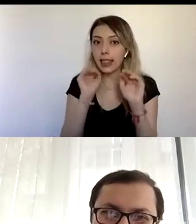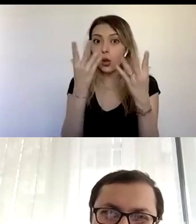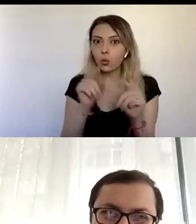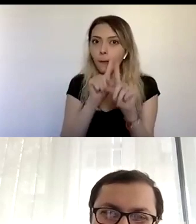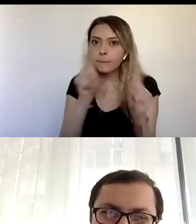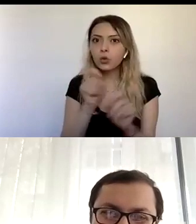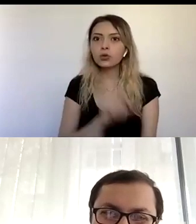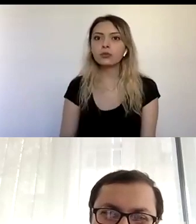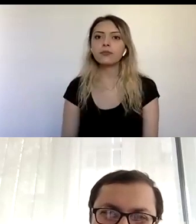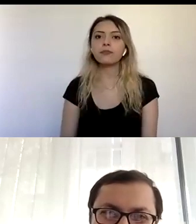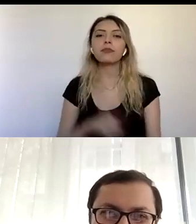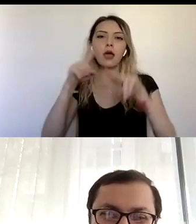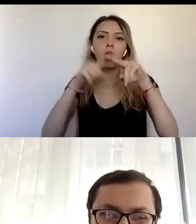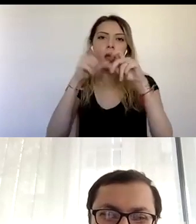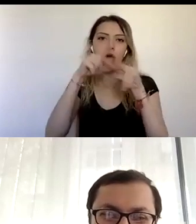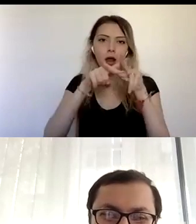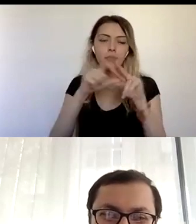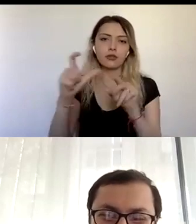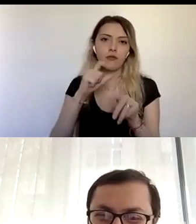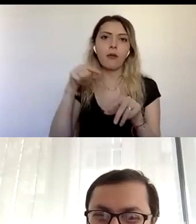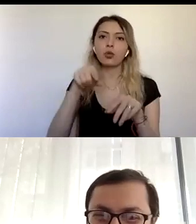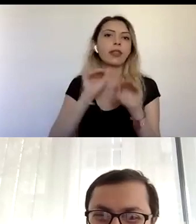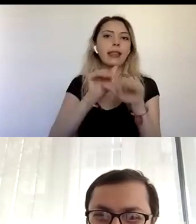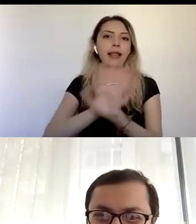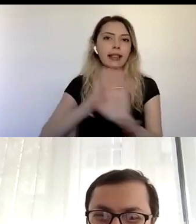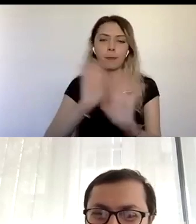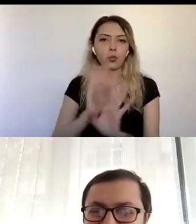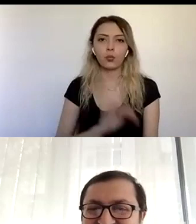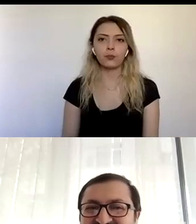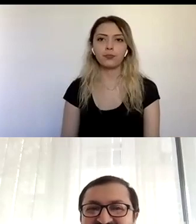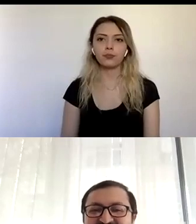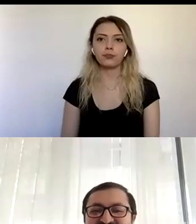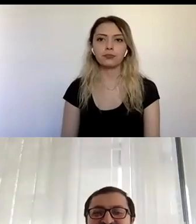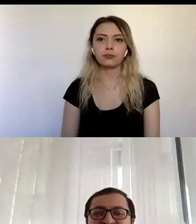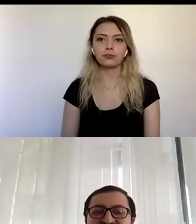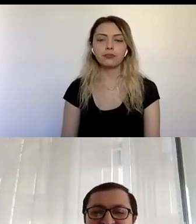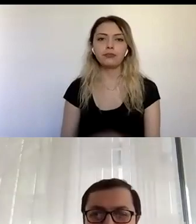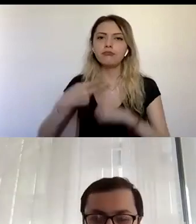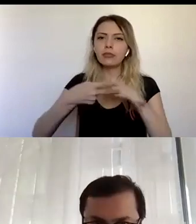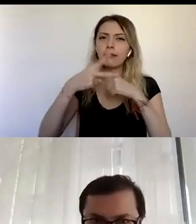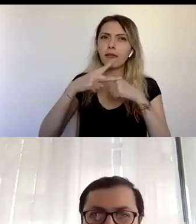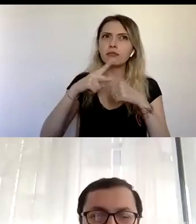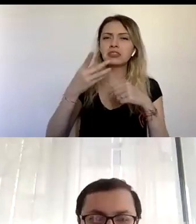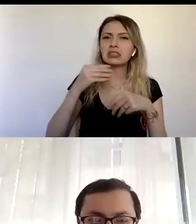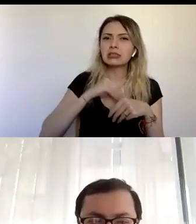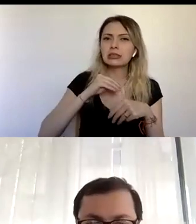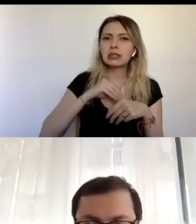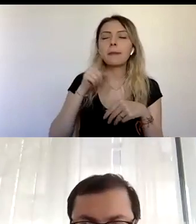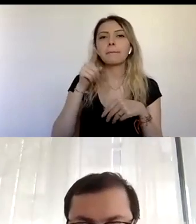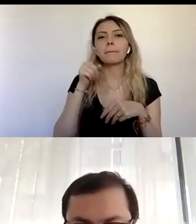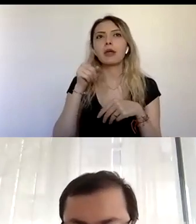Bunu desteklemiyoruz. Ki bununla ilgili bir geçen, yanlış hatırlamıyorsam, 2 hafta önce bir basın açıklamasında bulunduk zaten.